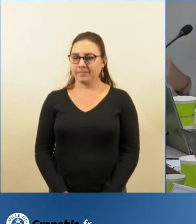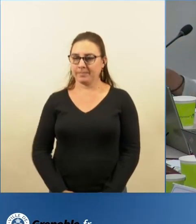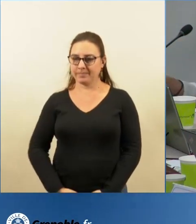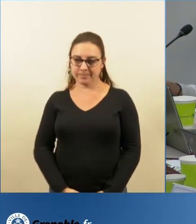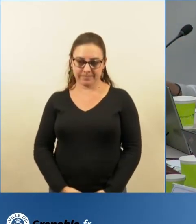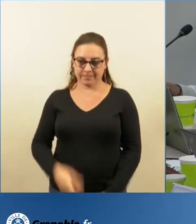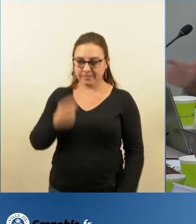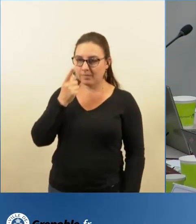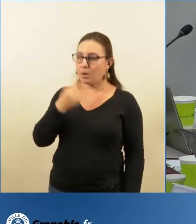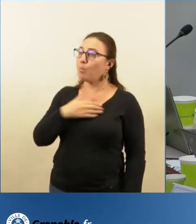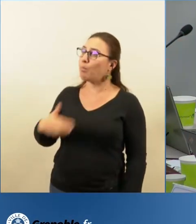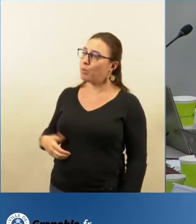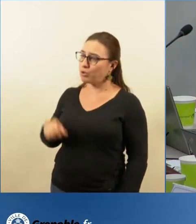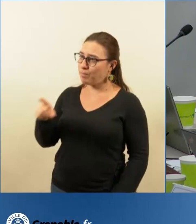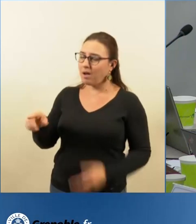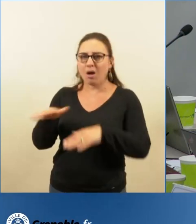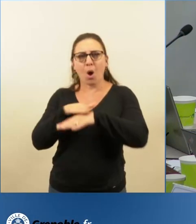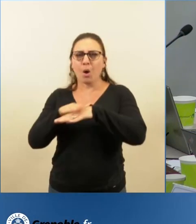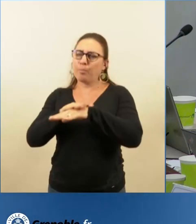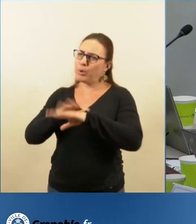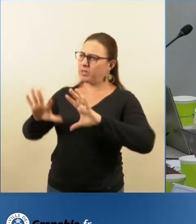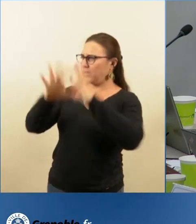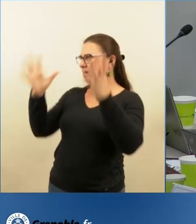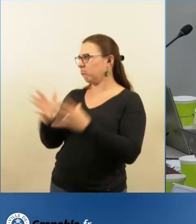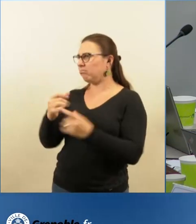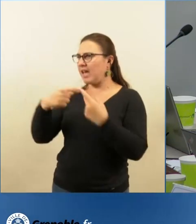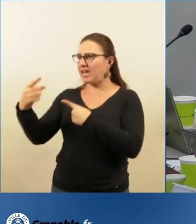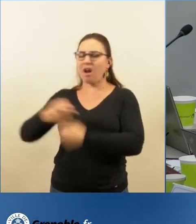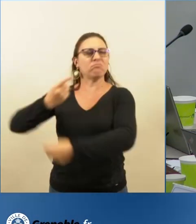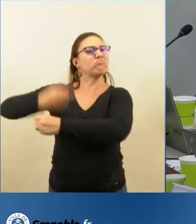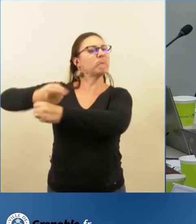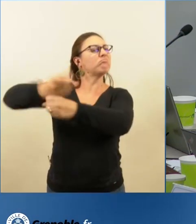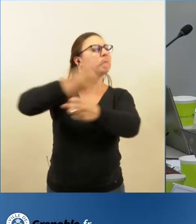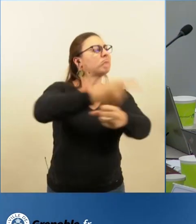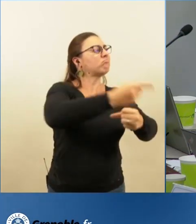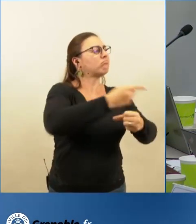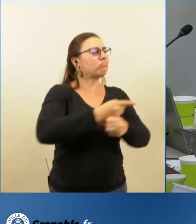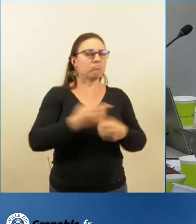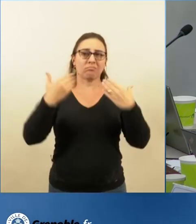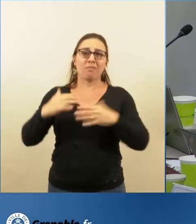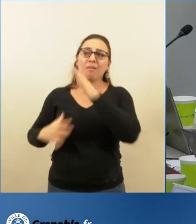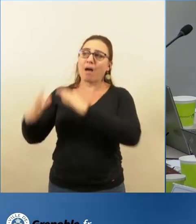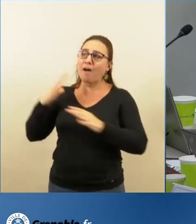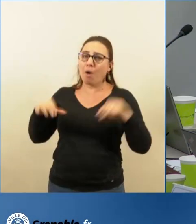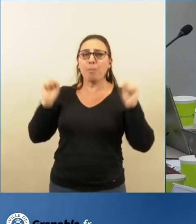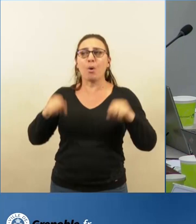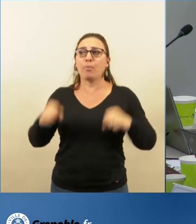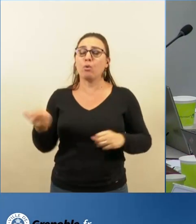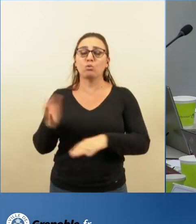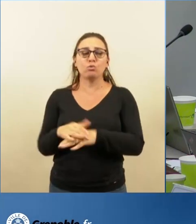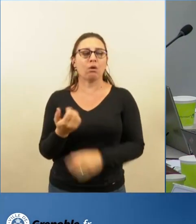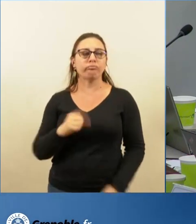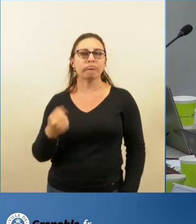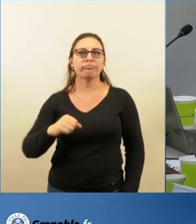Monsieur le Maire la politique pour vous semble se résumer à exiger des autres qu'il fasse aujourd'hui ce que vous aviez le pouvoir de faire hier et que vous n'avez pas fait